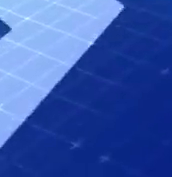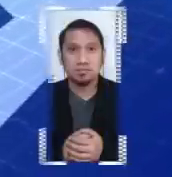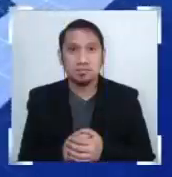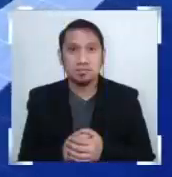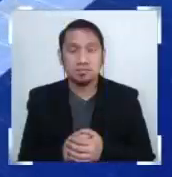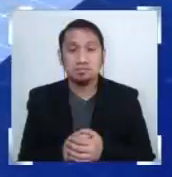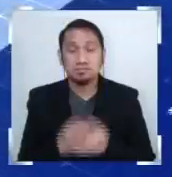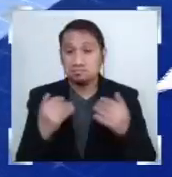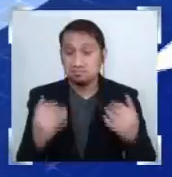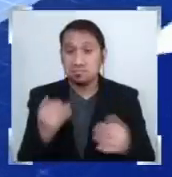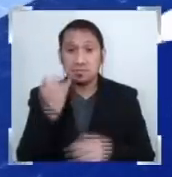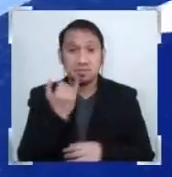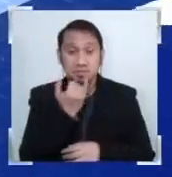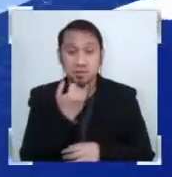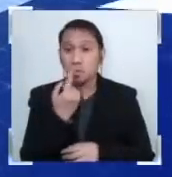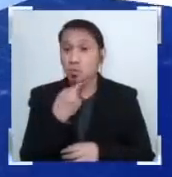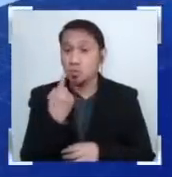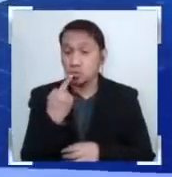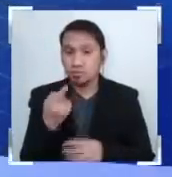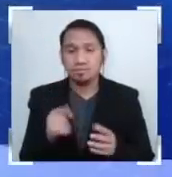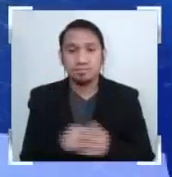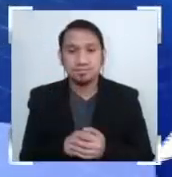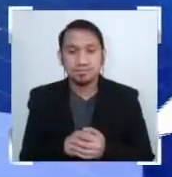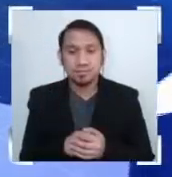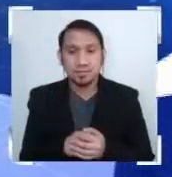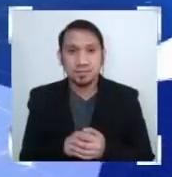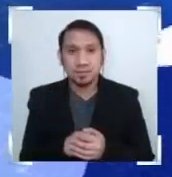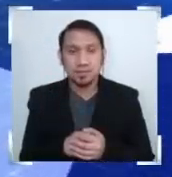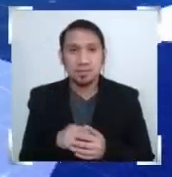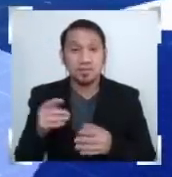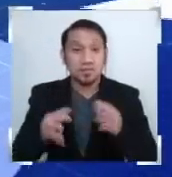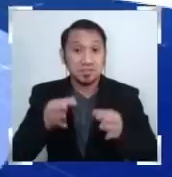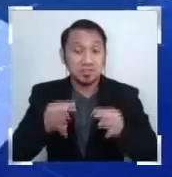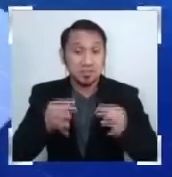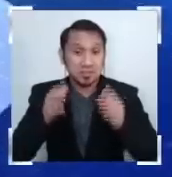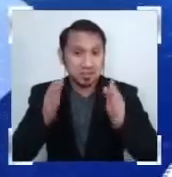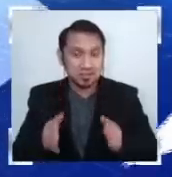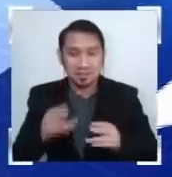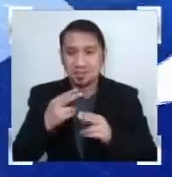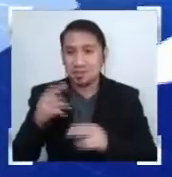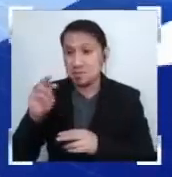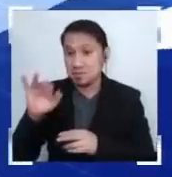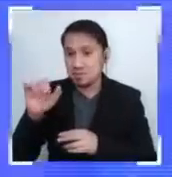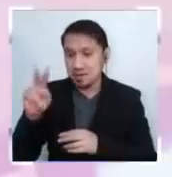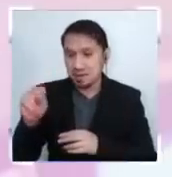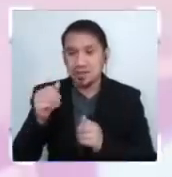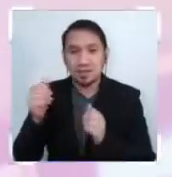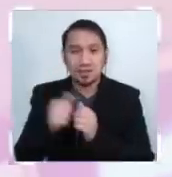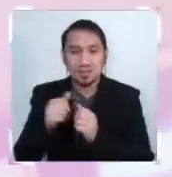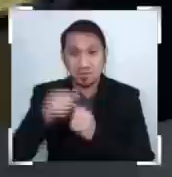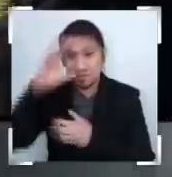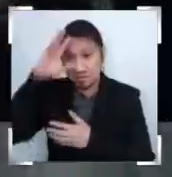Nasa Israel na si Kapuso, primetime queen at Miss Universe judge, Marian Rivera. Kasama niyang bumiyahe ang mister na si Ding Dong